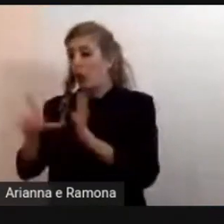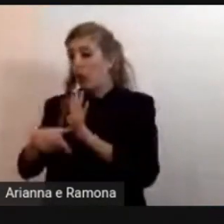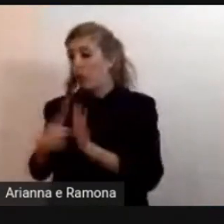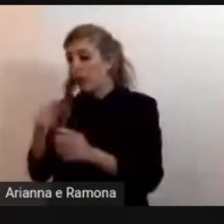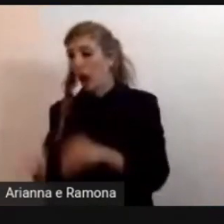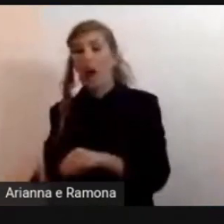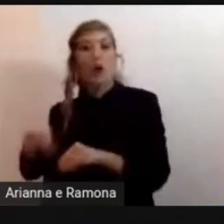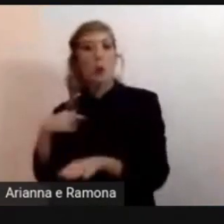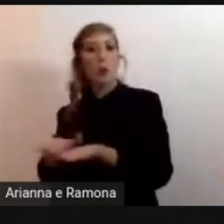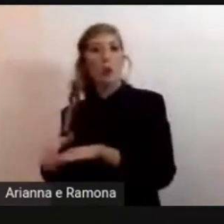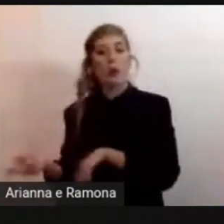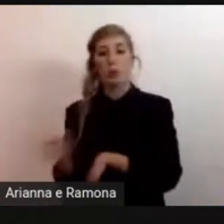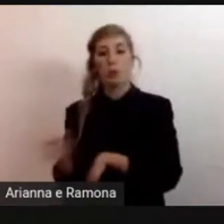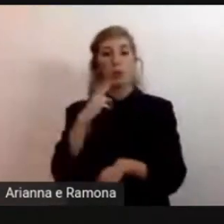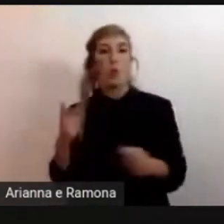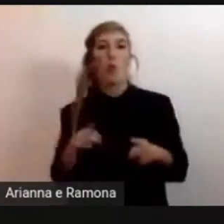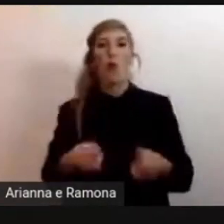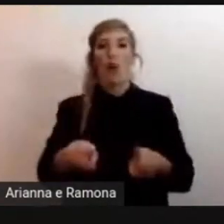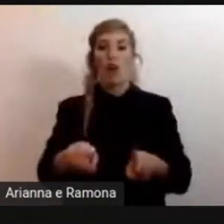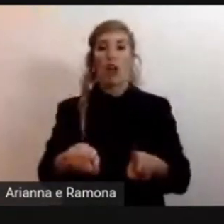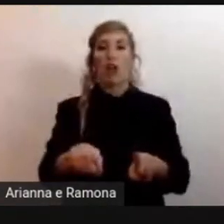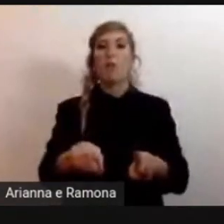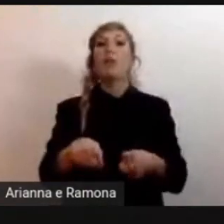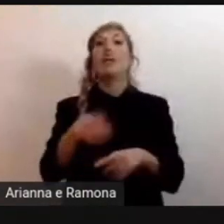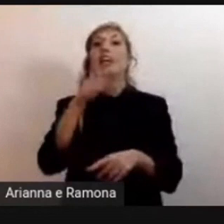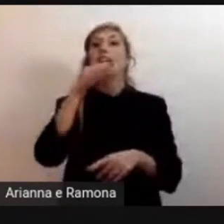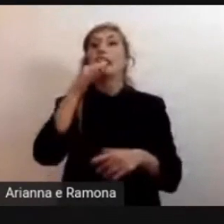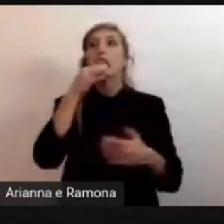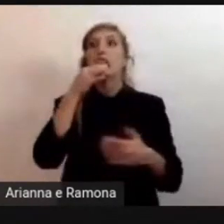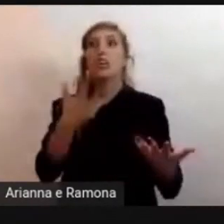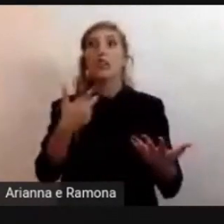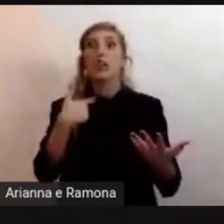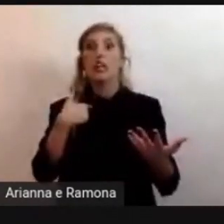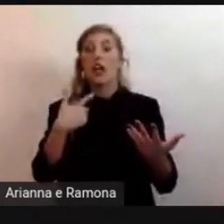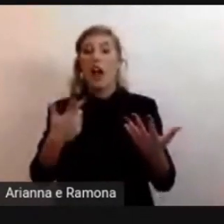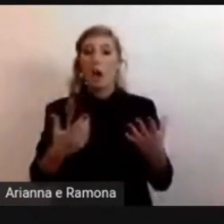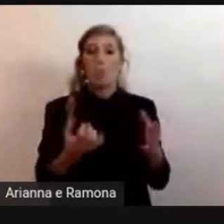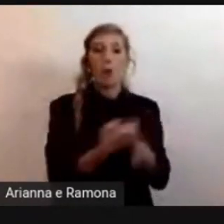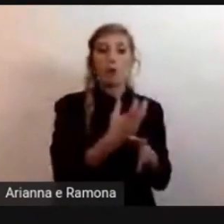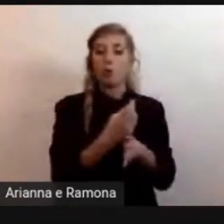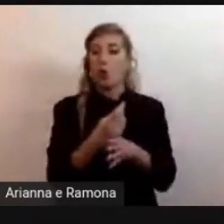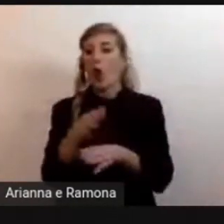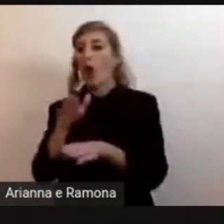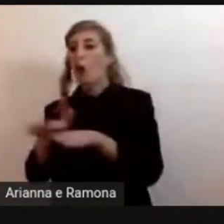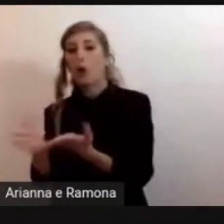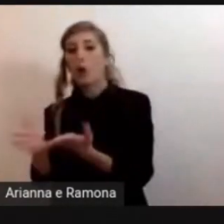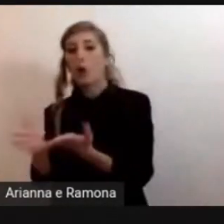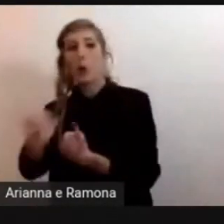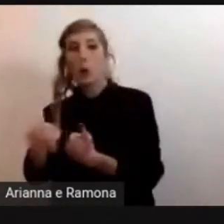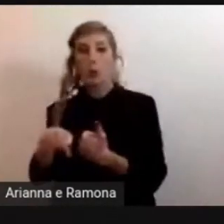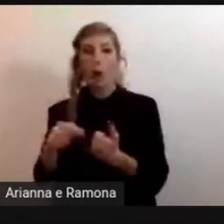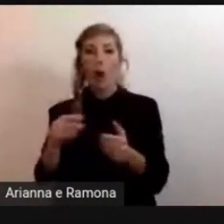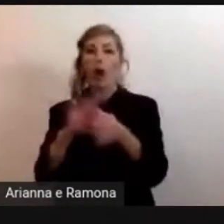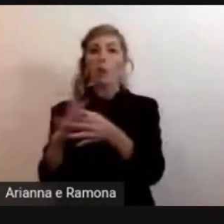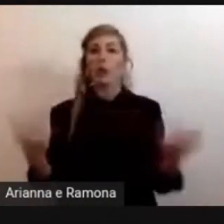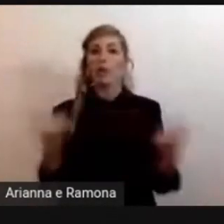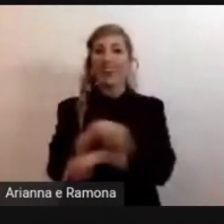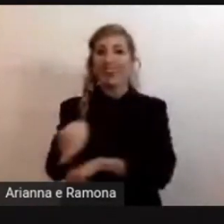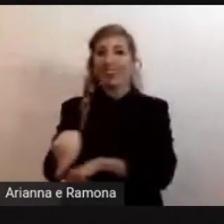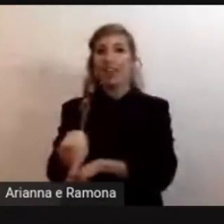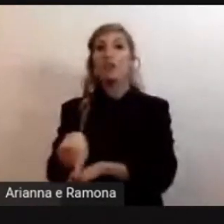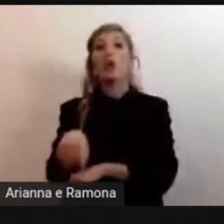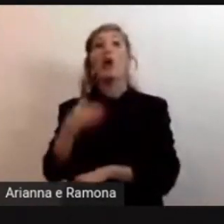e quindi anche il partito da porta congiunzioni profumo non produciamo avevo letto non domani